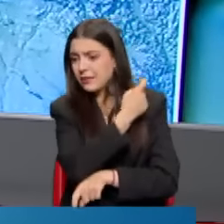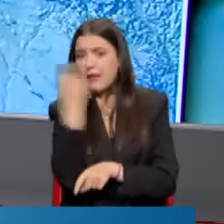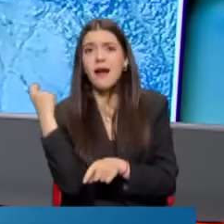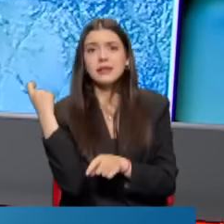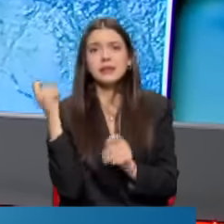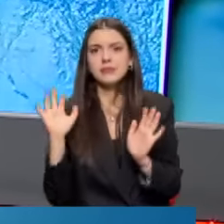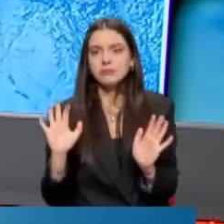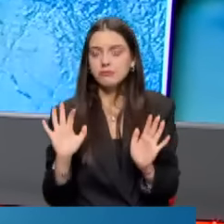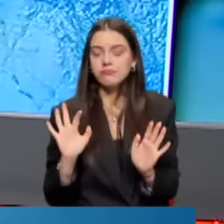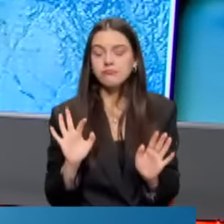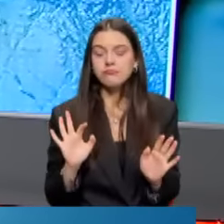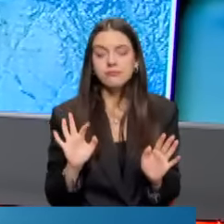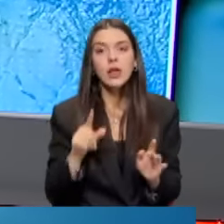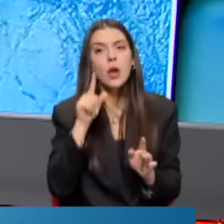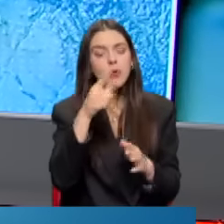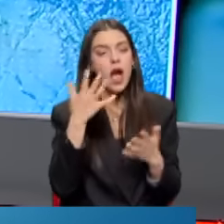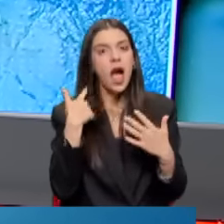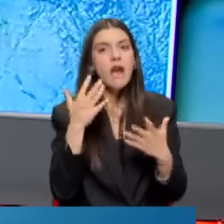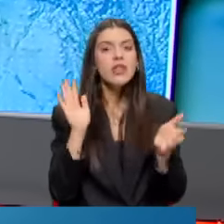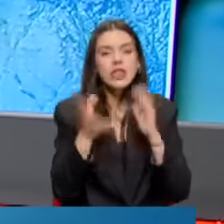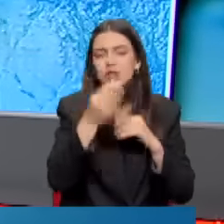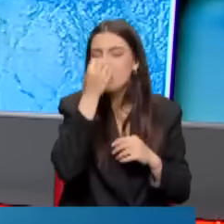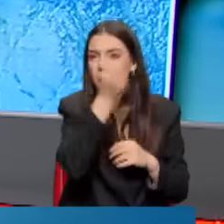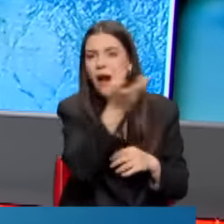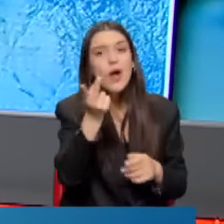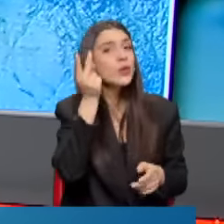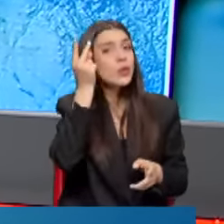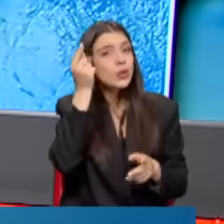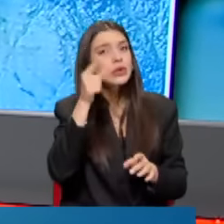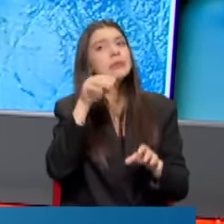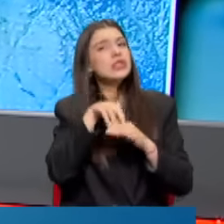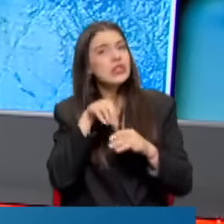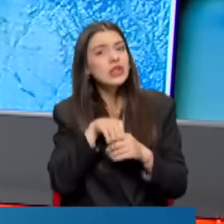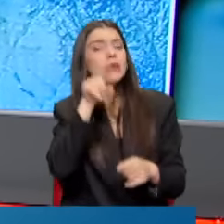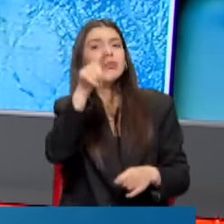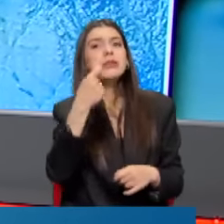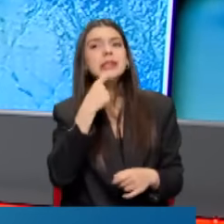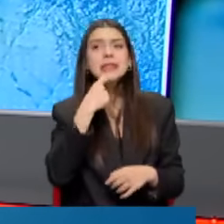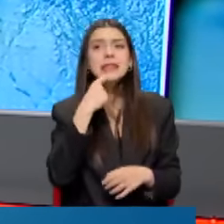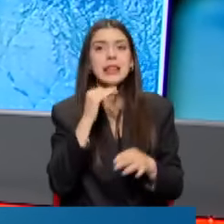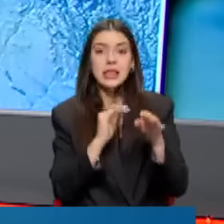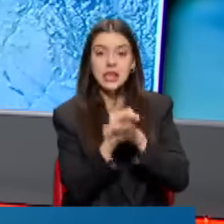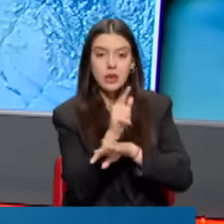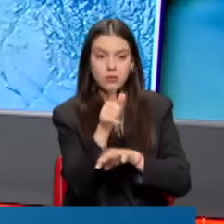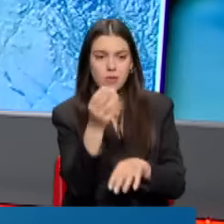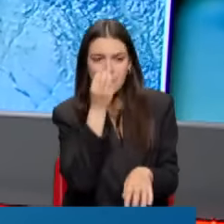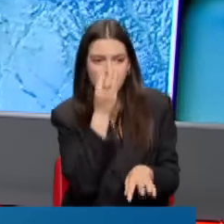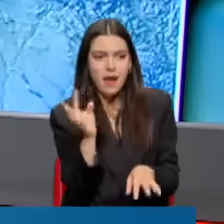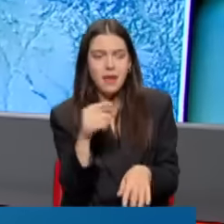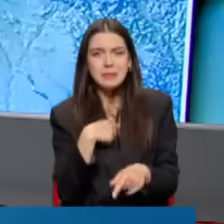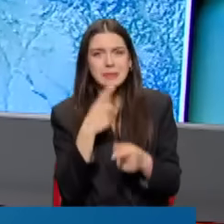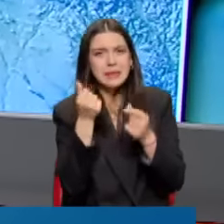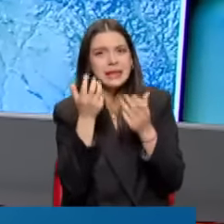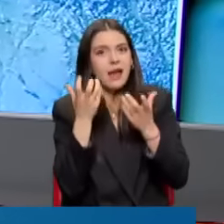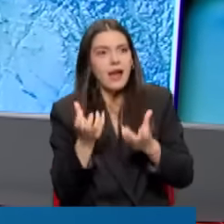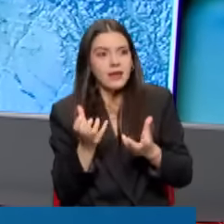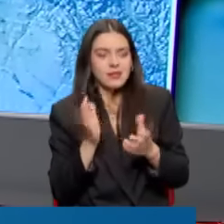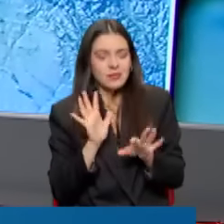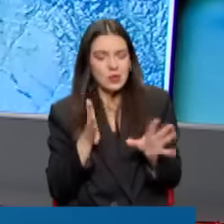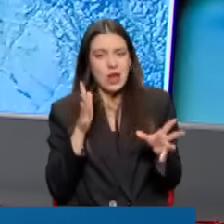alıştık biraz böyle geçiş mevsimler unuttuğumuz için bu sene yaşadığımız bu geçiş Bize biraz ağır geldi